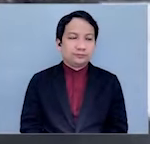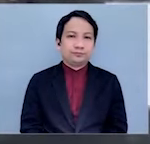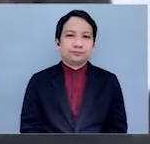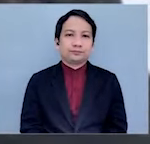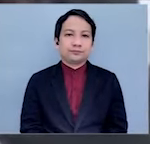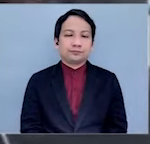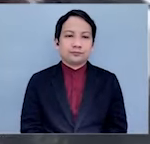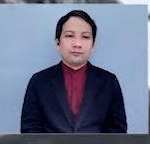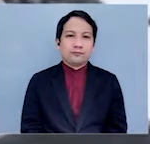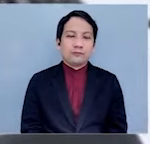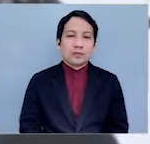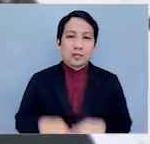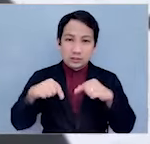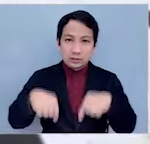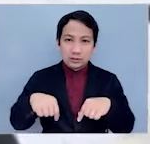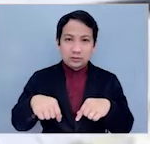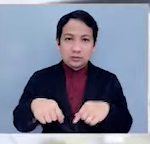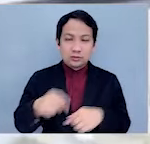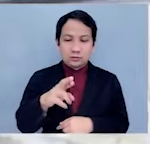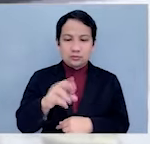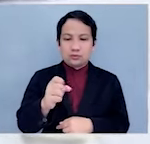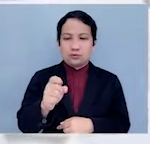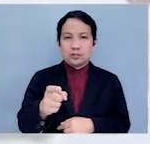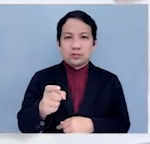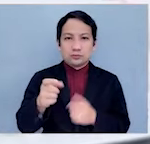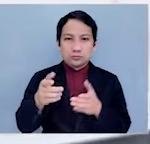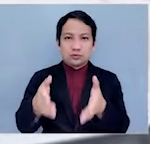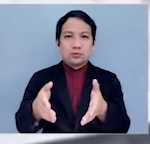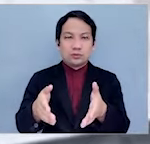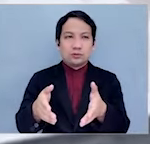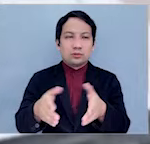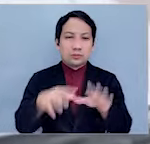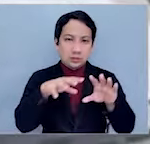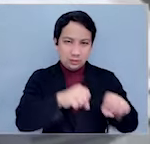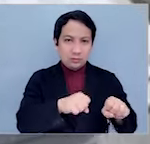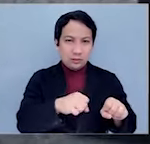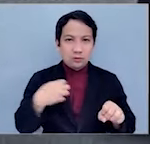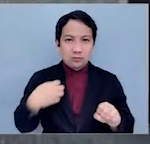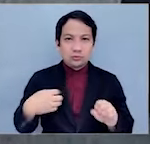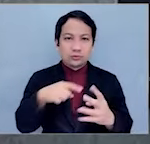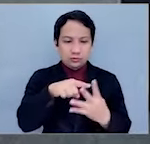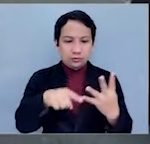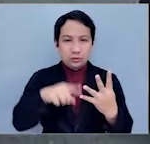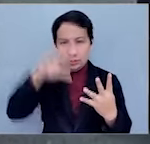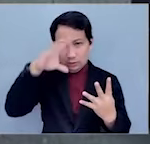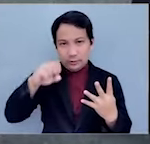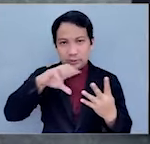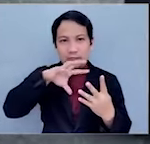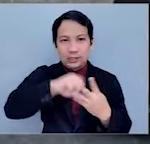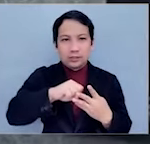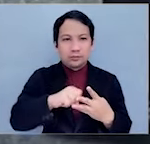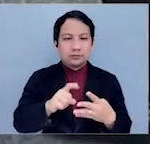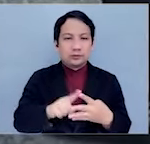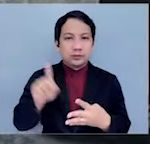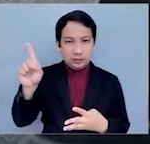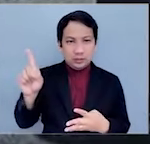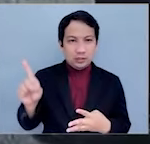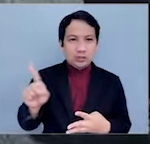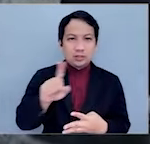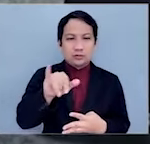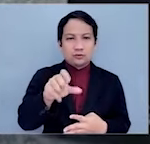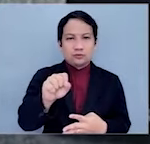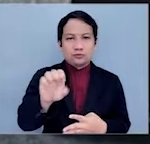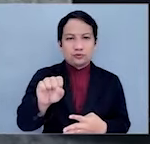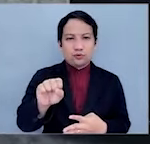Dito na sa Caban Ross Boulevard sa Pasay City, natakip ng mga pulis ang apat na lalaki ito. Yan ay sina alias Joe, alias Jing, alias